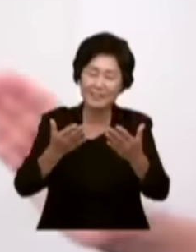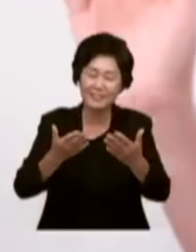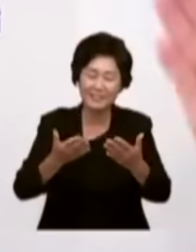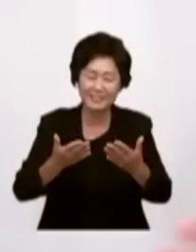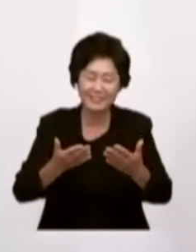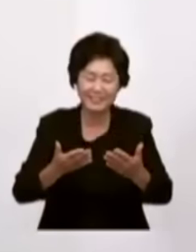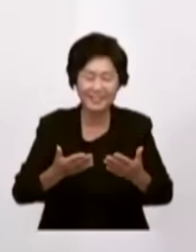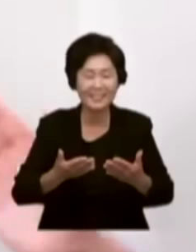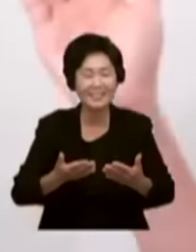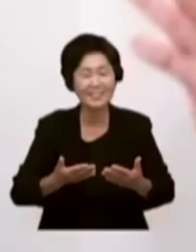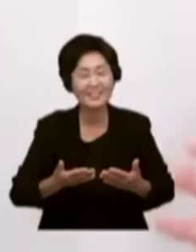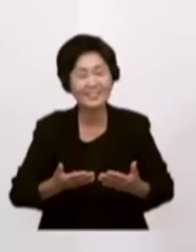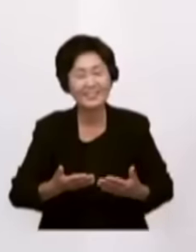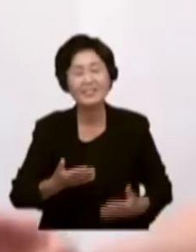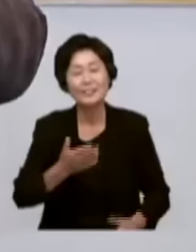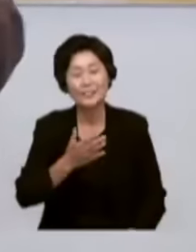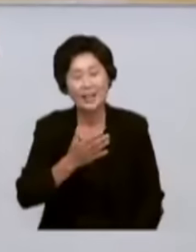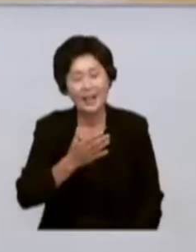주심을